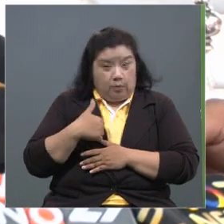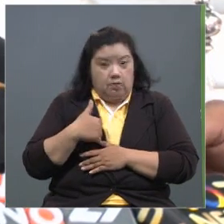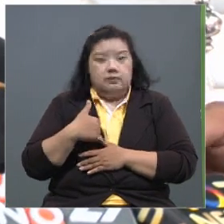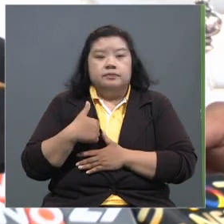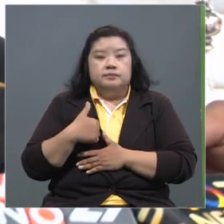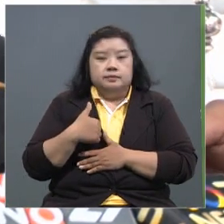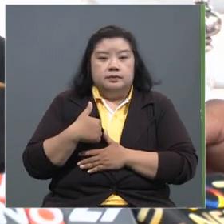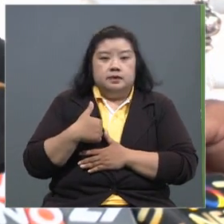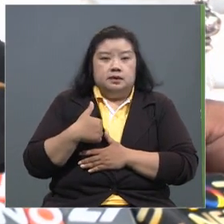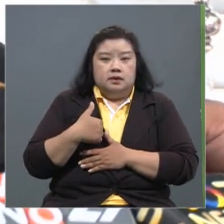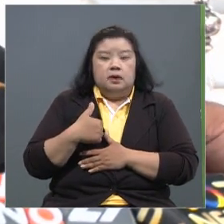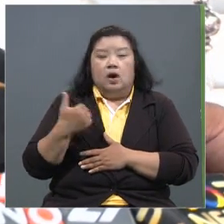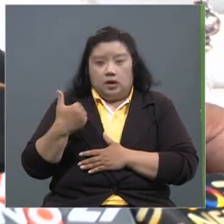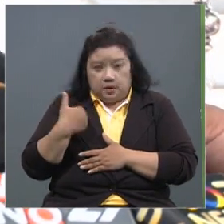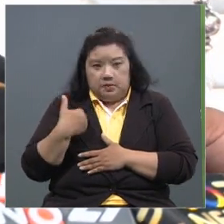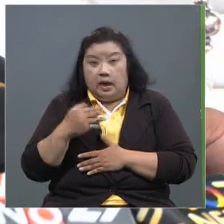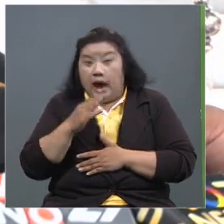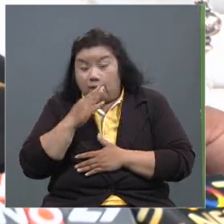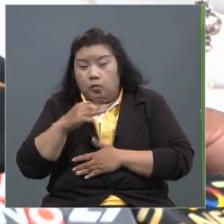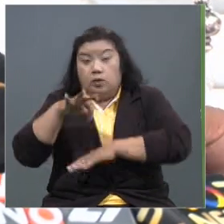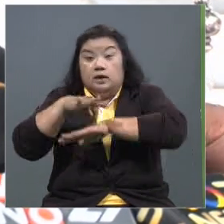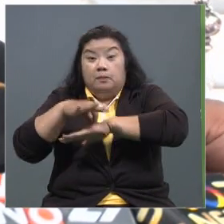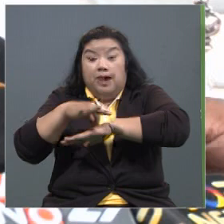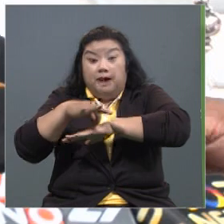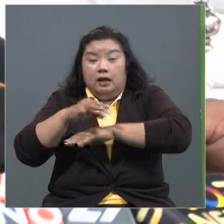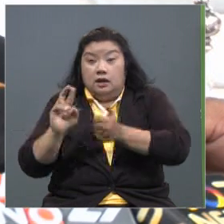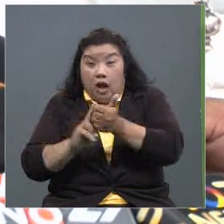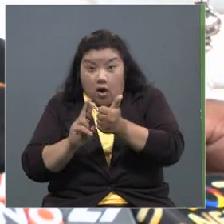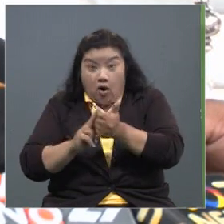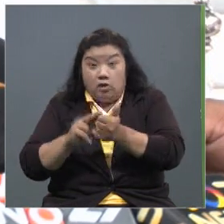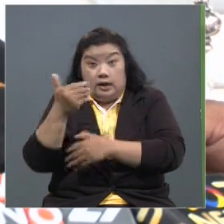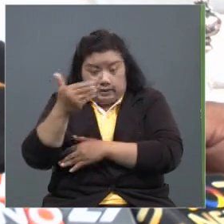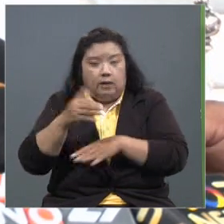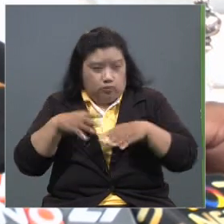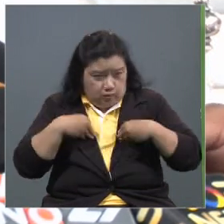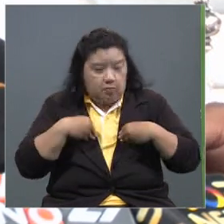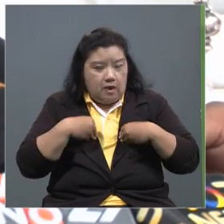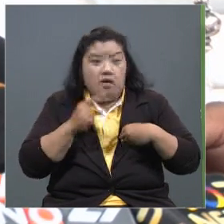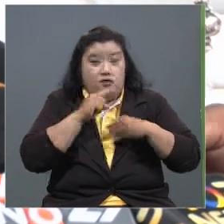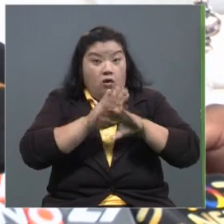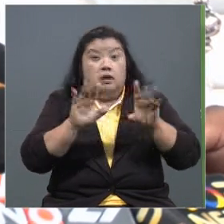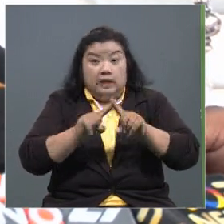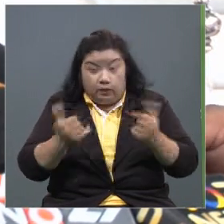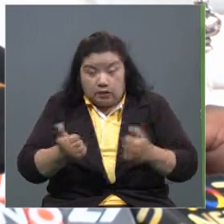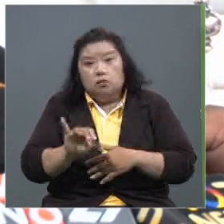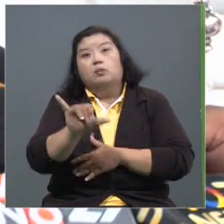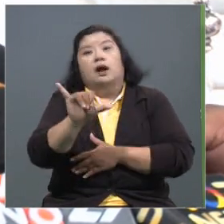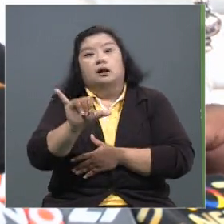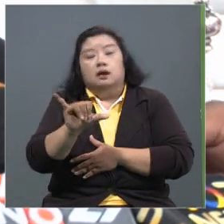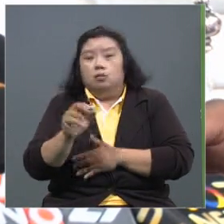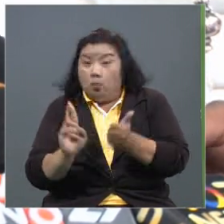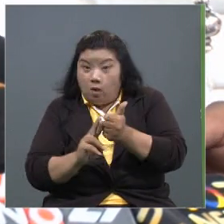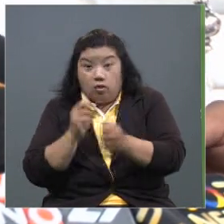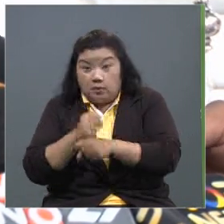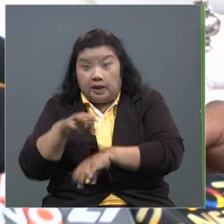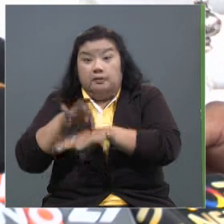แล้วเนี่ยก็จะโหสิถอนหมดทุกคดีนะครับนะก็เดินหน้าทำงานแต่ว่าวันนี้ยังไม่ได้กลับนะครับยังไม่ได้ความยุติธรรมนะก็ต้องเดิน